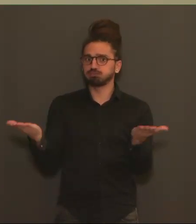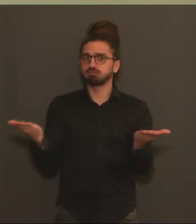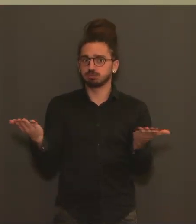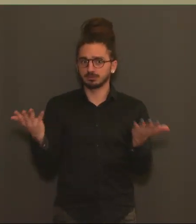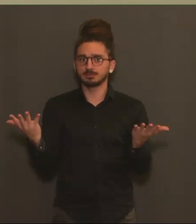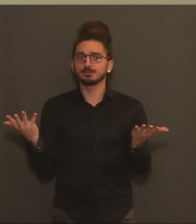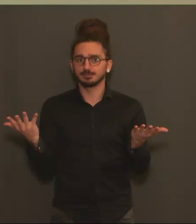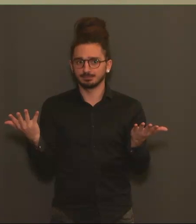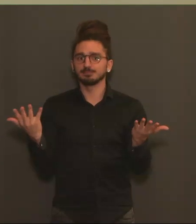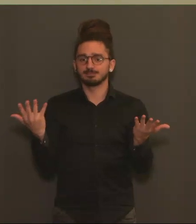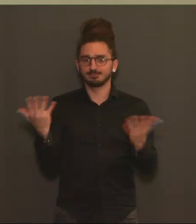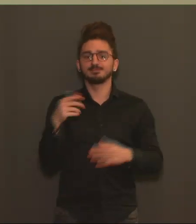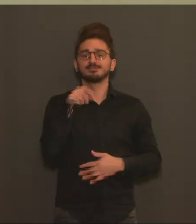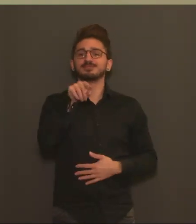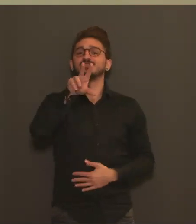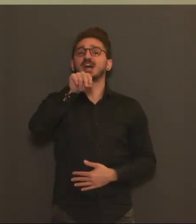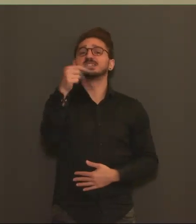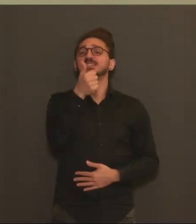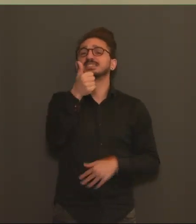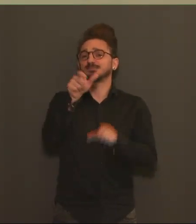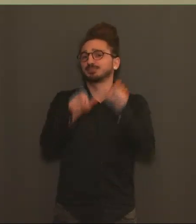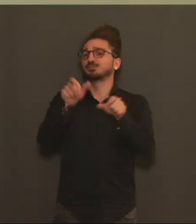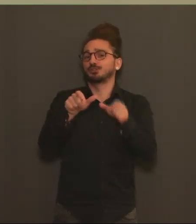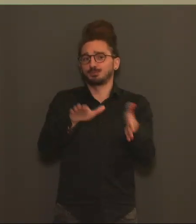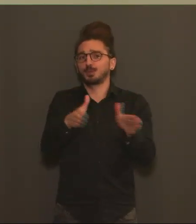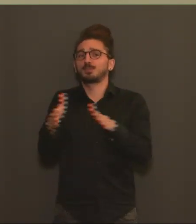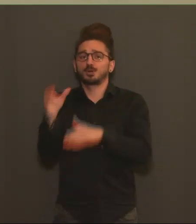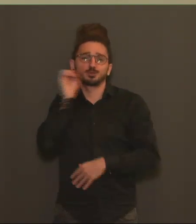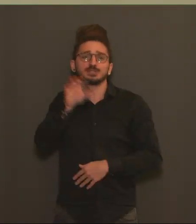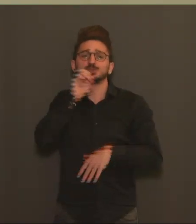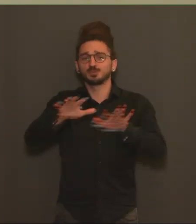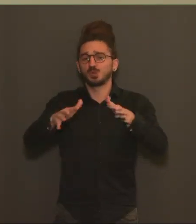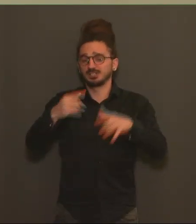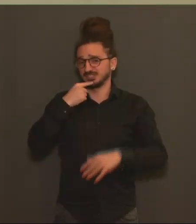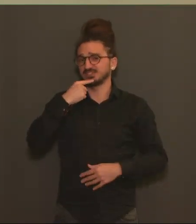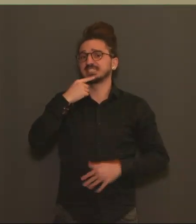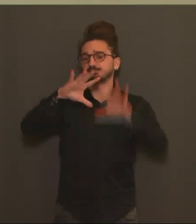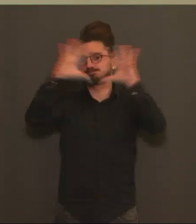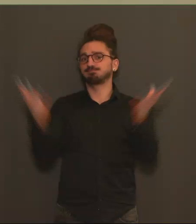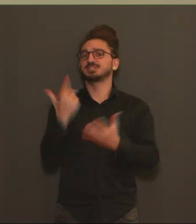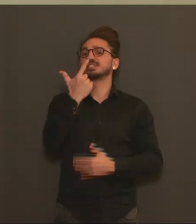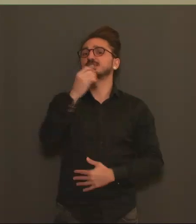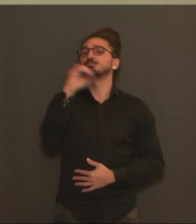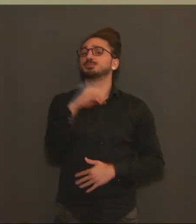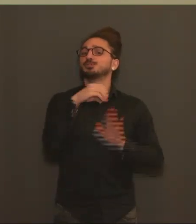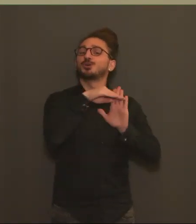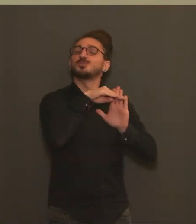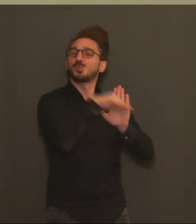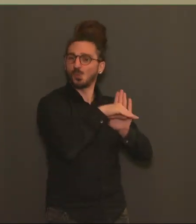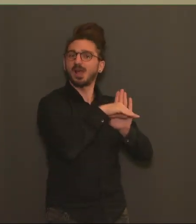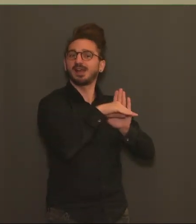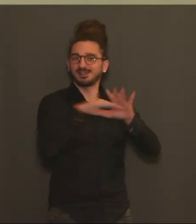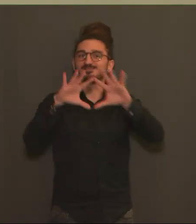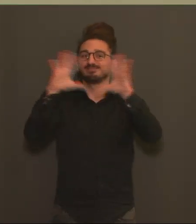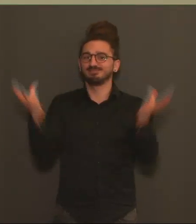jour, c'est 7% de moins que la semaine précédente, mais c'est surtout marqué par le fait que les décès en maison de repos ont diminué